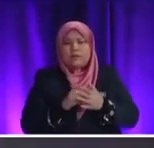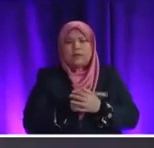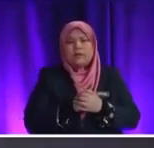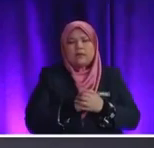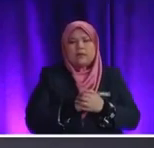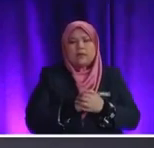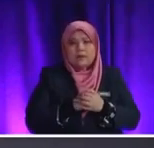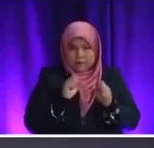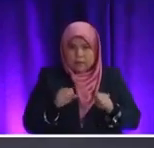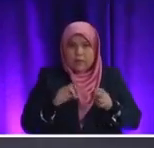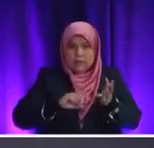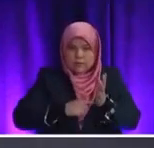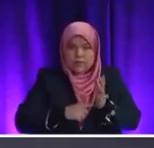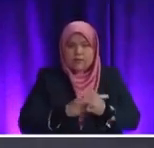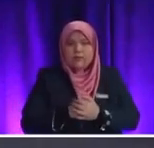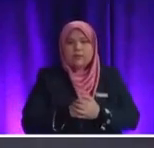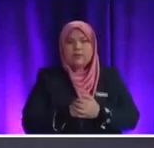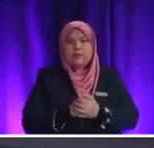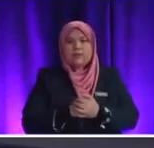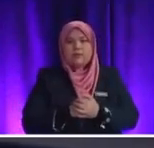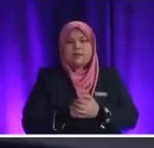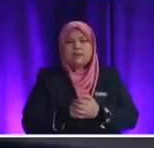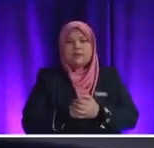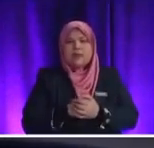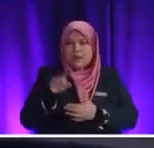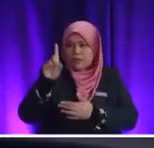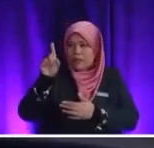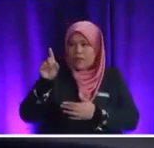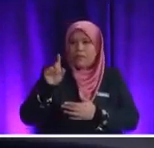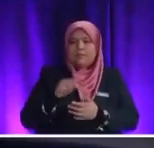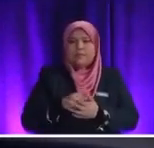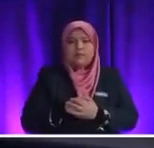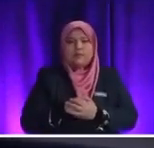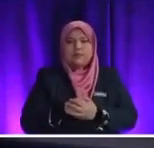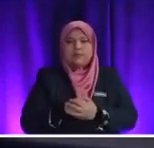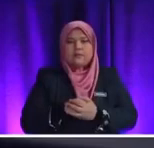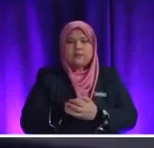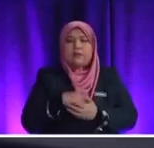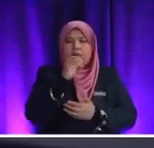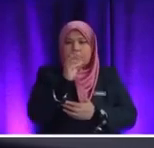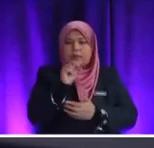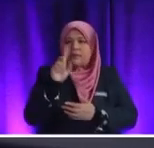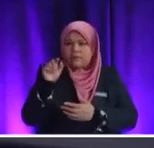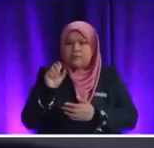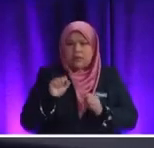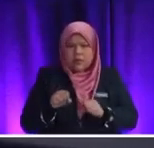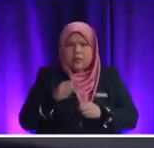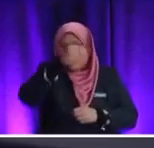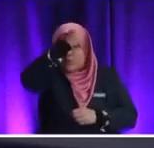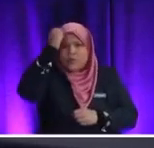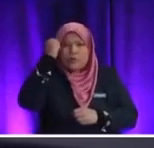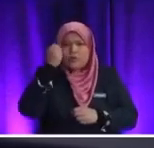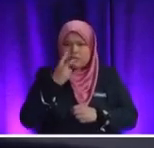ya Jadi boleh kita mulai Oke kita coba on-kan ya oke Hai John H